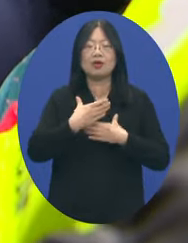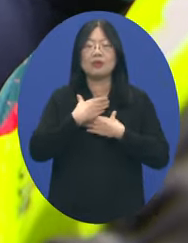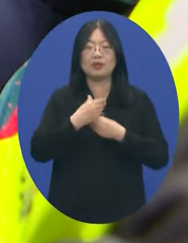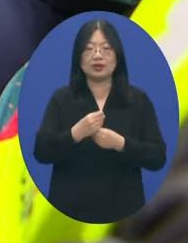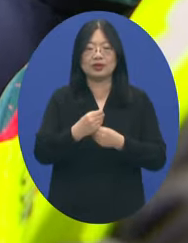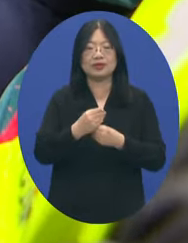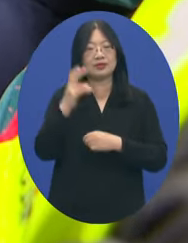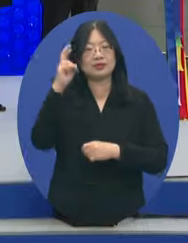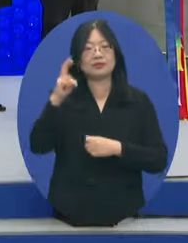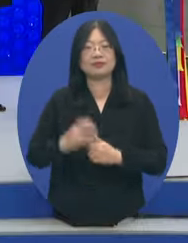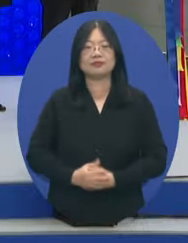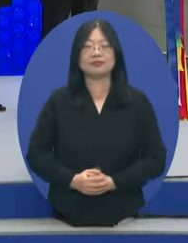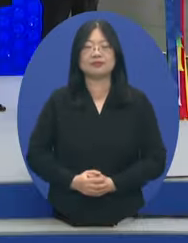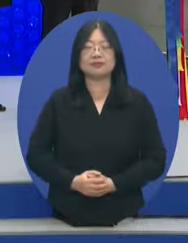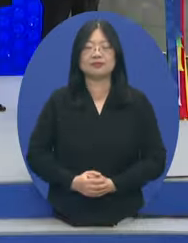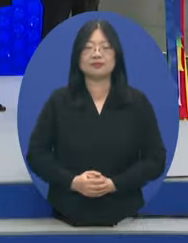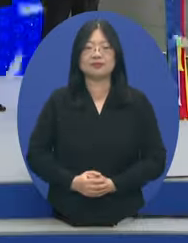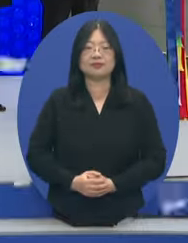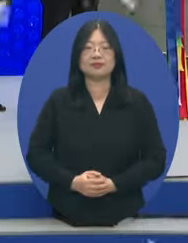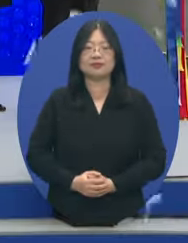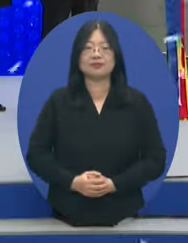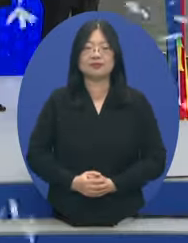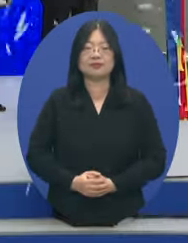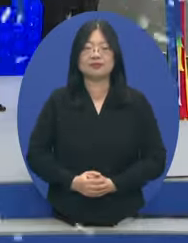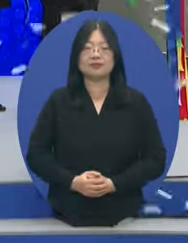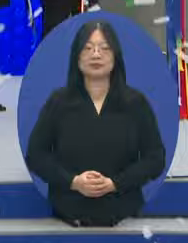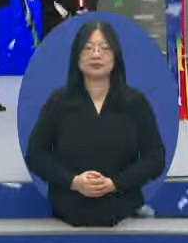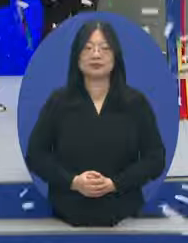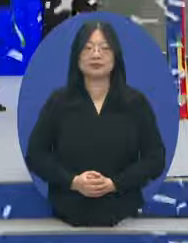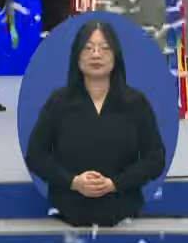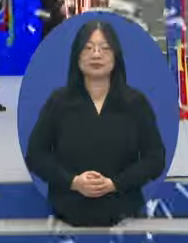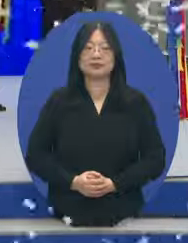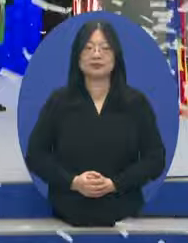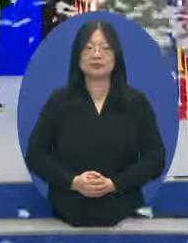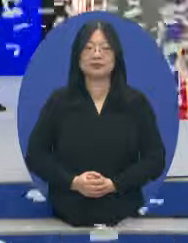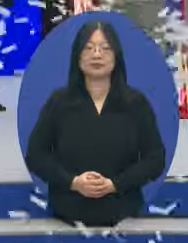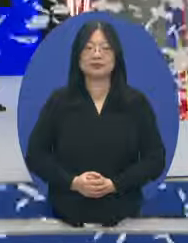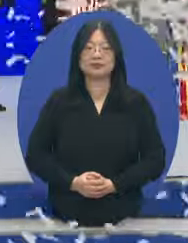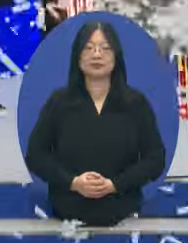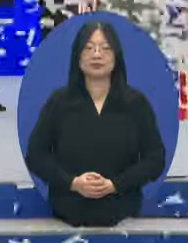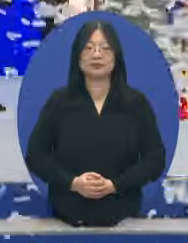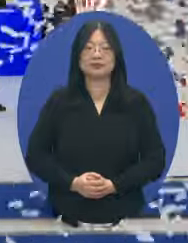것으로 보입니다 경기주 TV 서문영 있니다